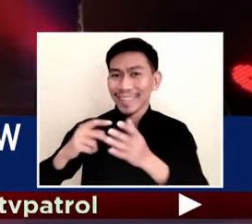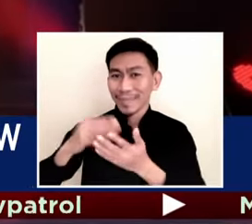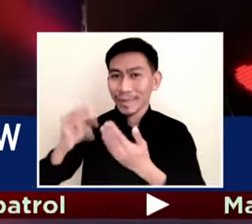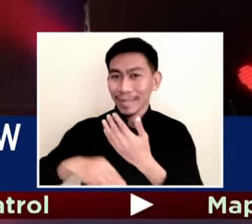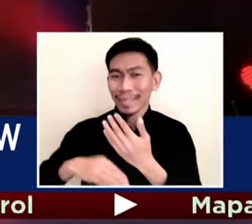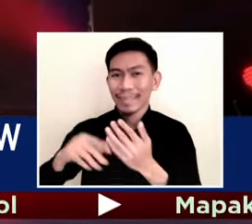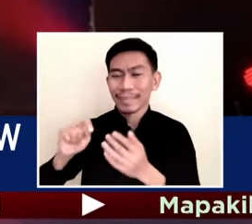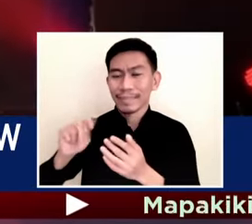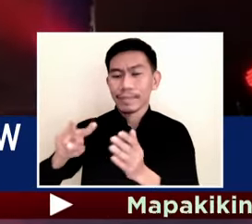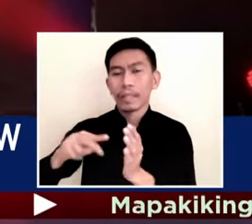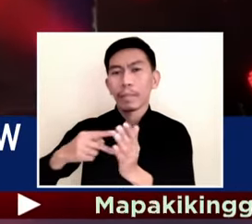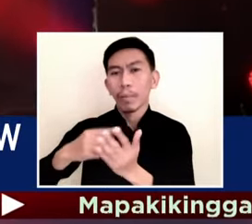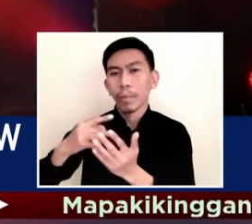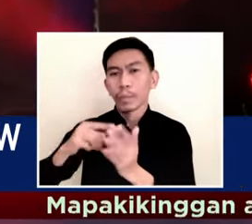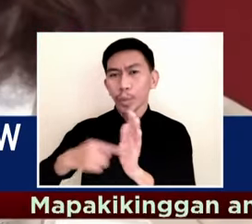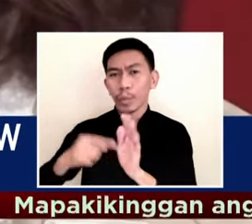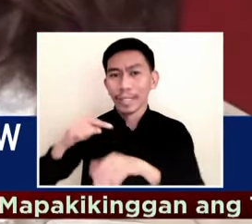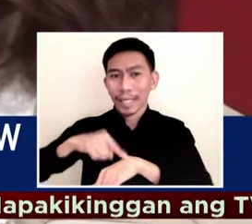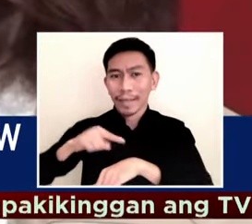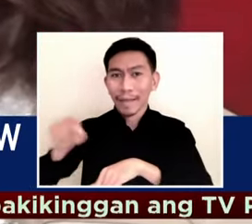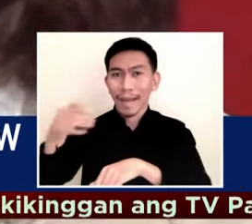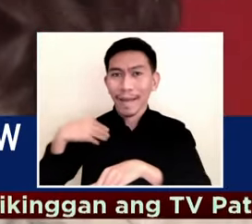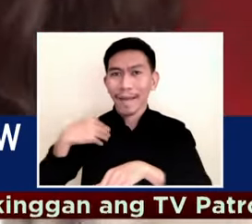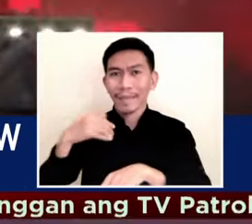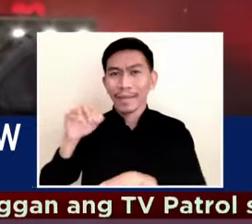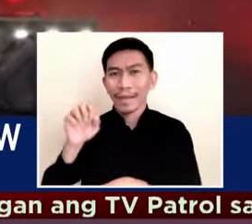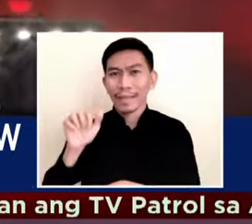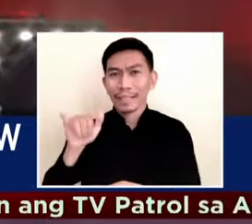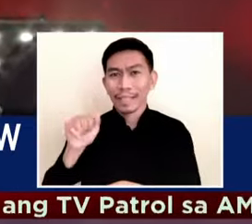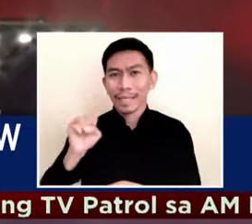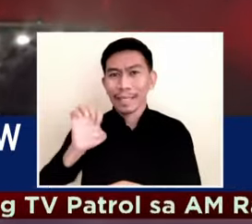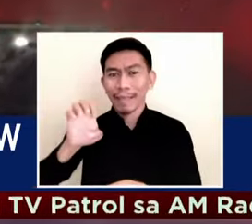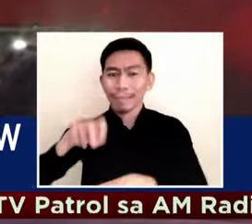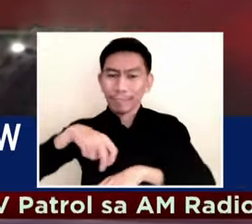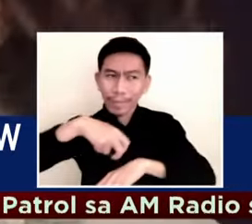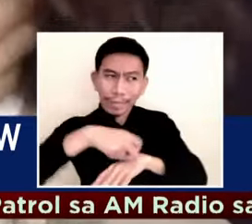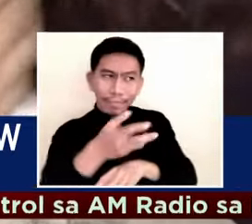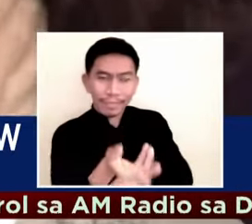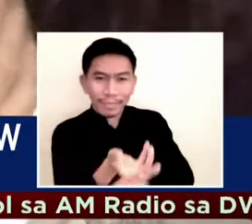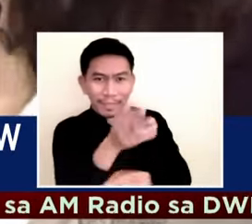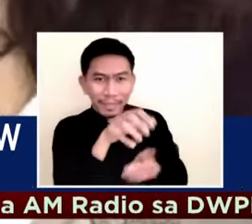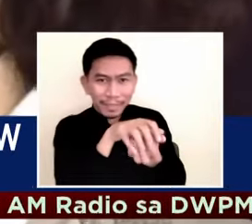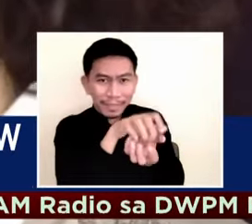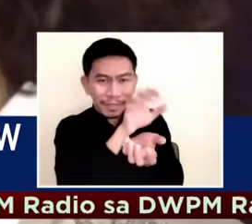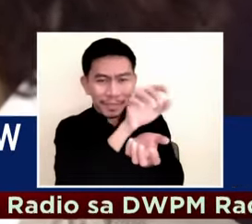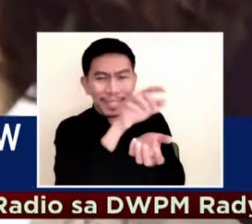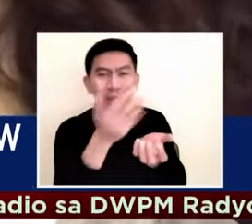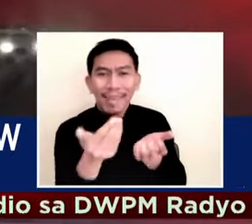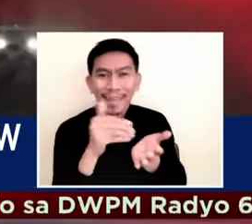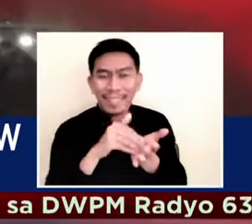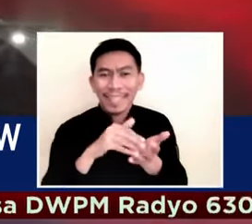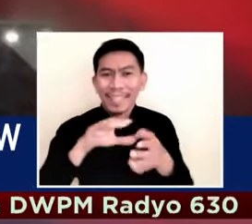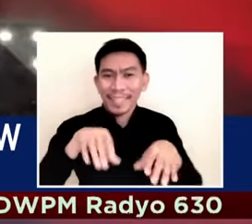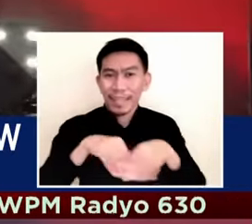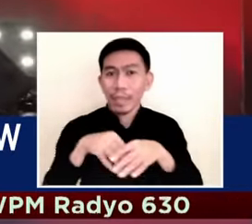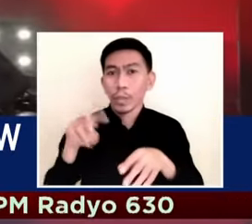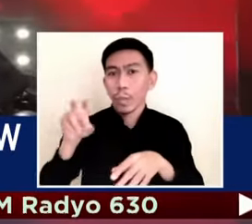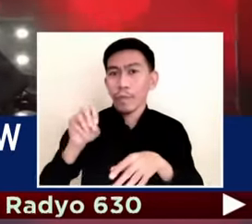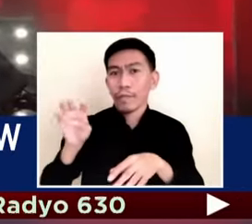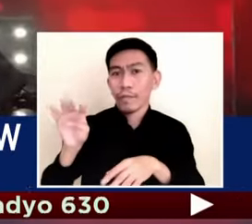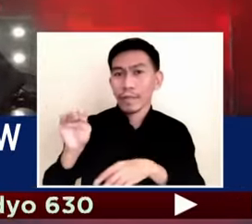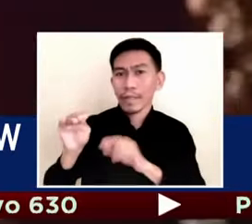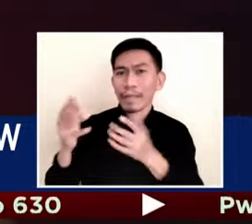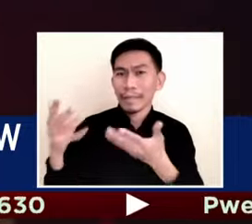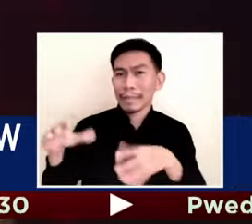Yael para alukin si Karel nang siya'y muling pakasalan. 2014 unang nagpakasal si Karel at Yael sa isang simbahan sa Silang,